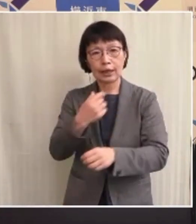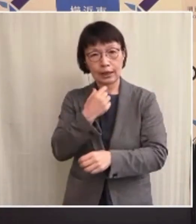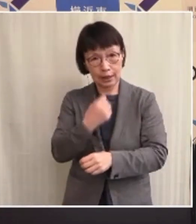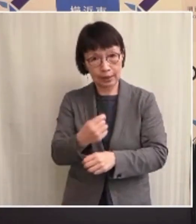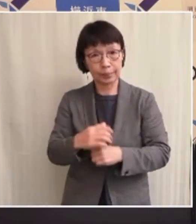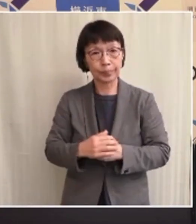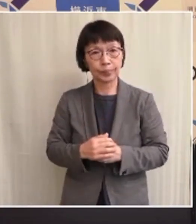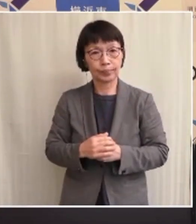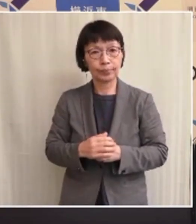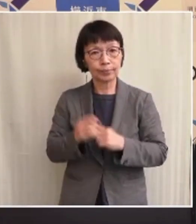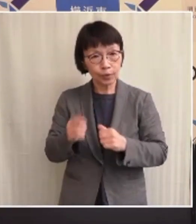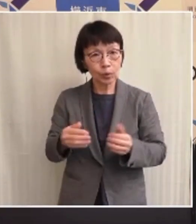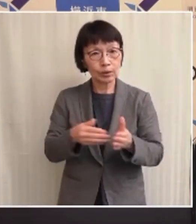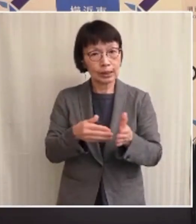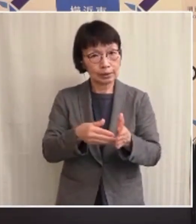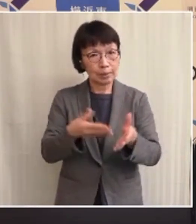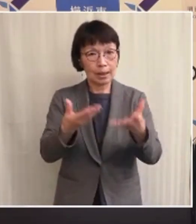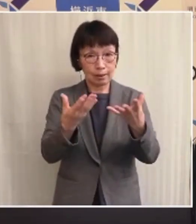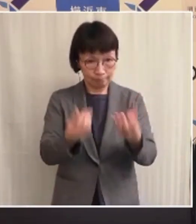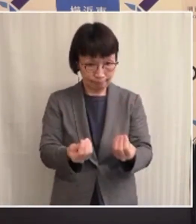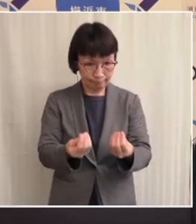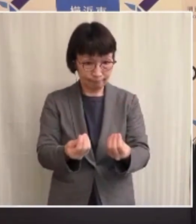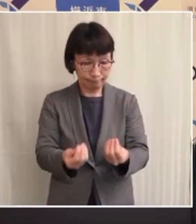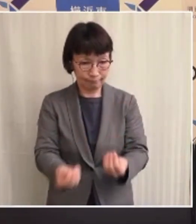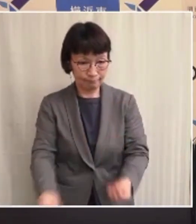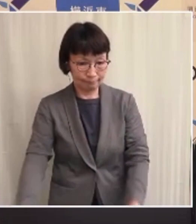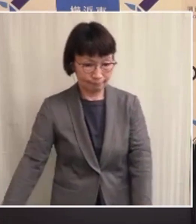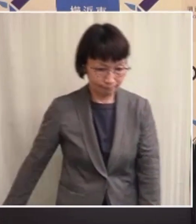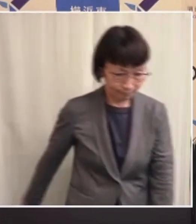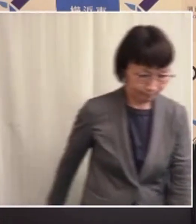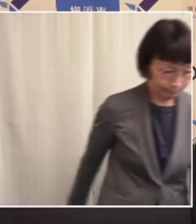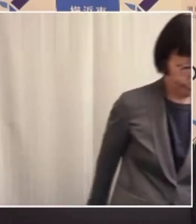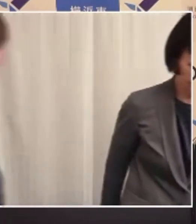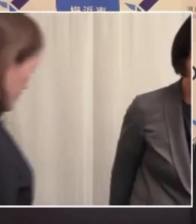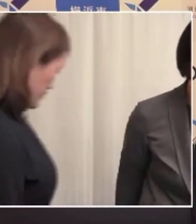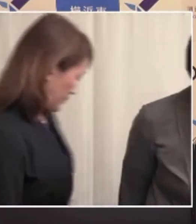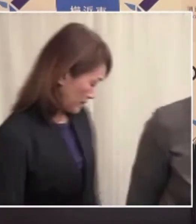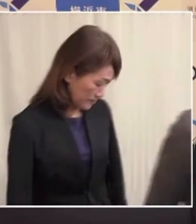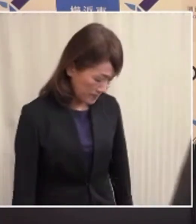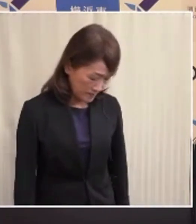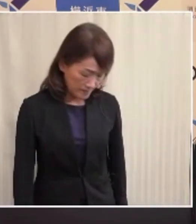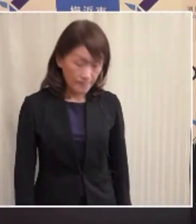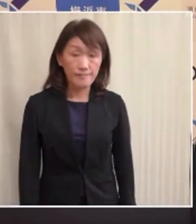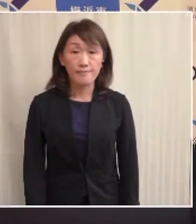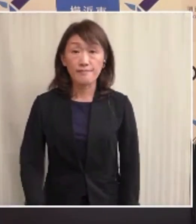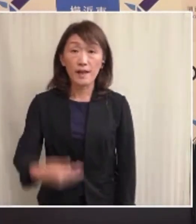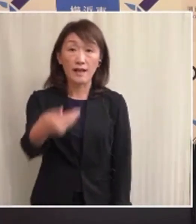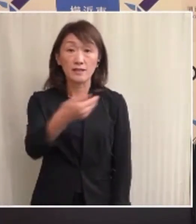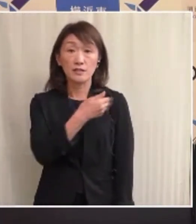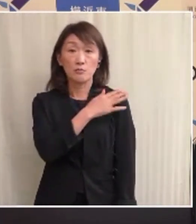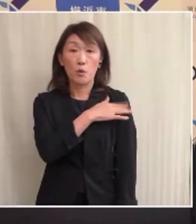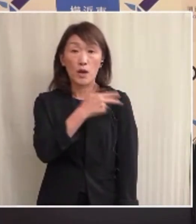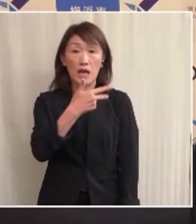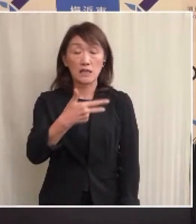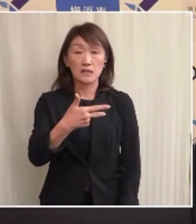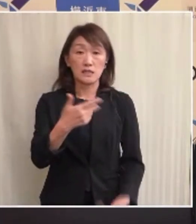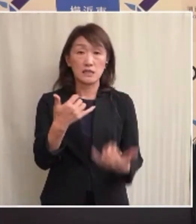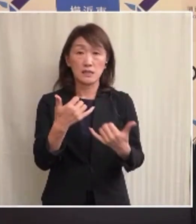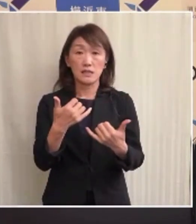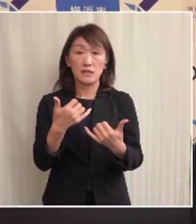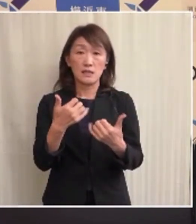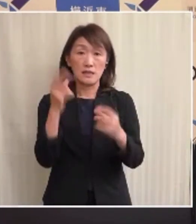えております。こちらに関しては以上となります。 はい、それではご質問を受けします。幹事社からお願いします。 NHK 関口です